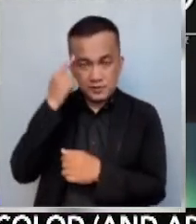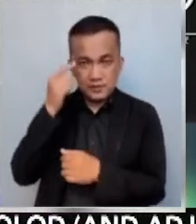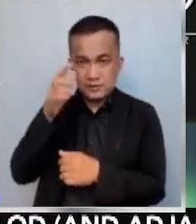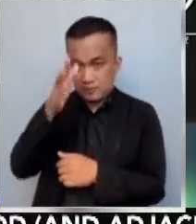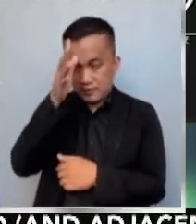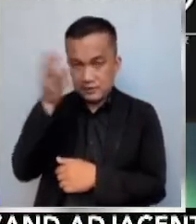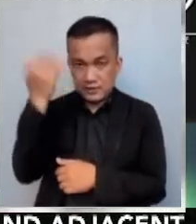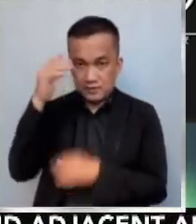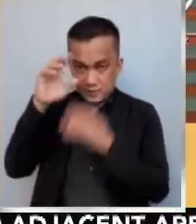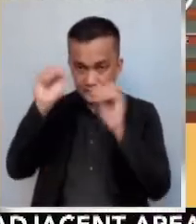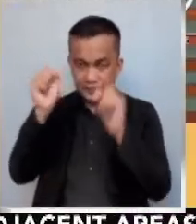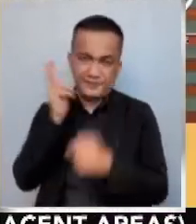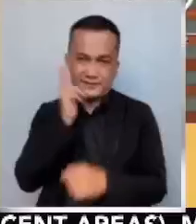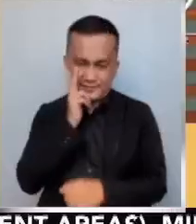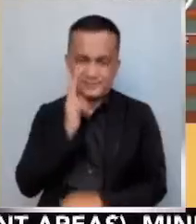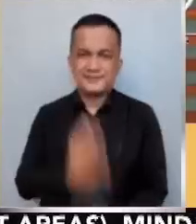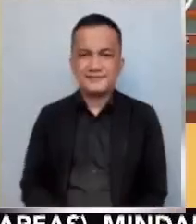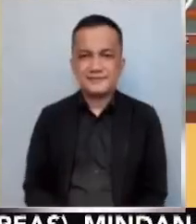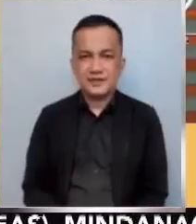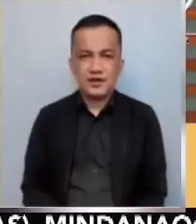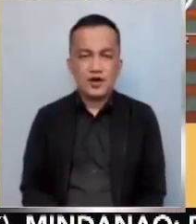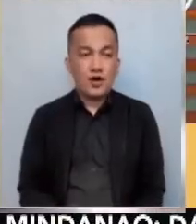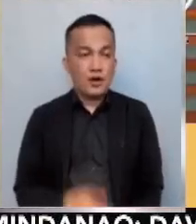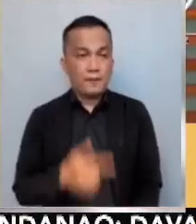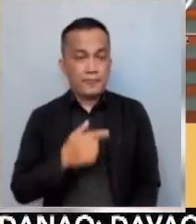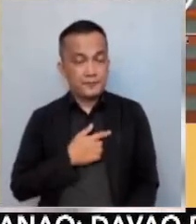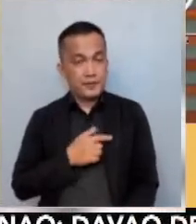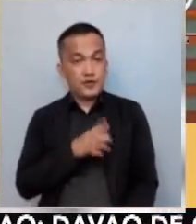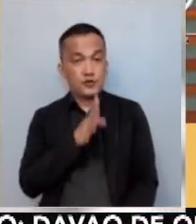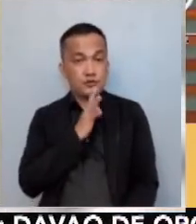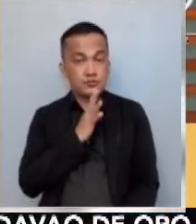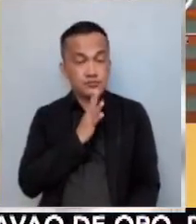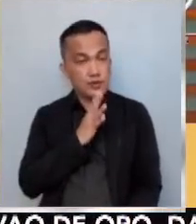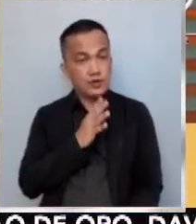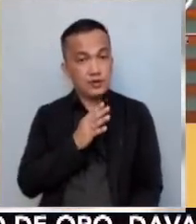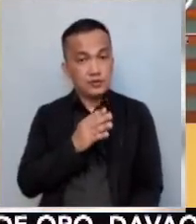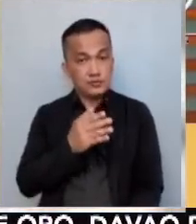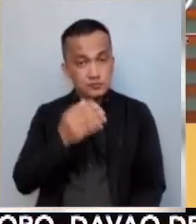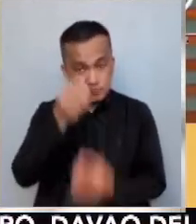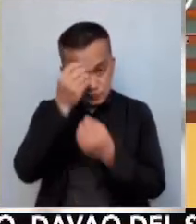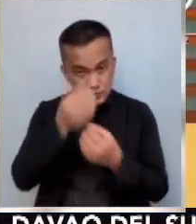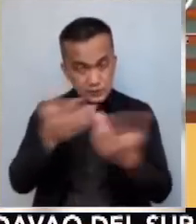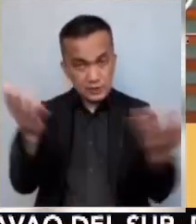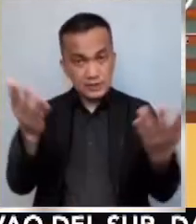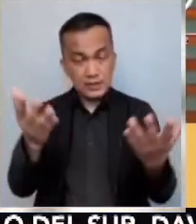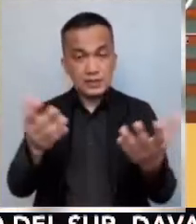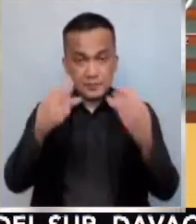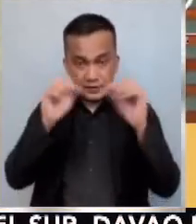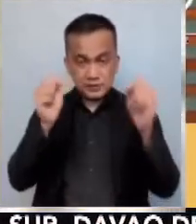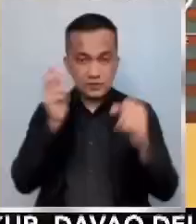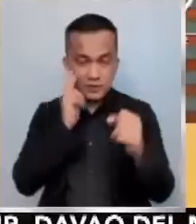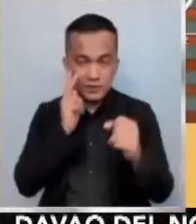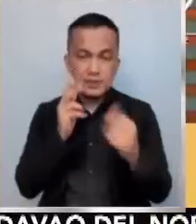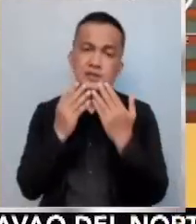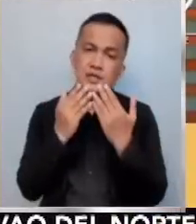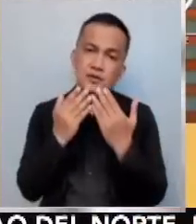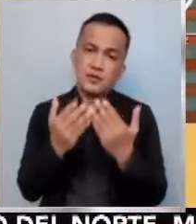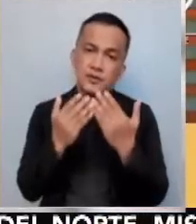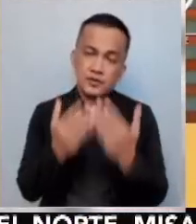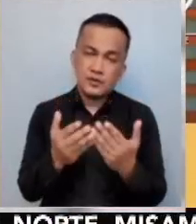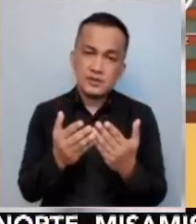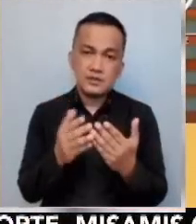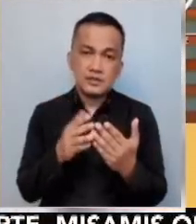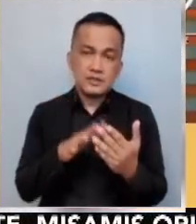Pangulong Rodrigo Duterte. Gusto mapaabot sa inyo ha ni Pangulong Duterte ang iyahang pasalamat sa unom